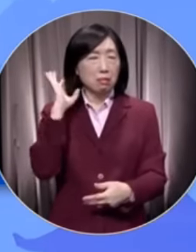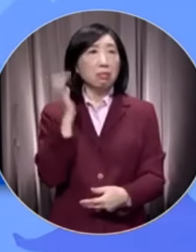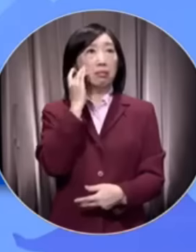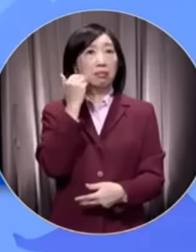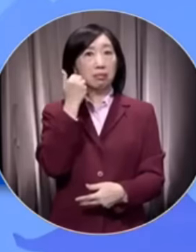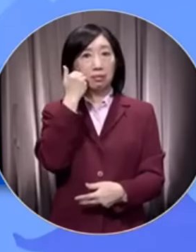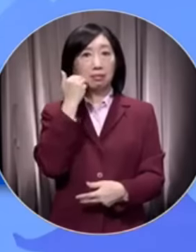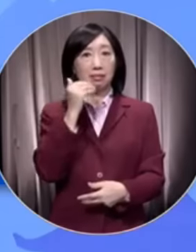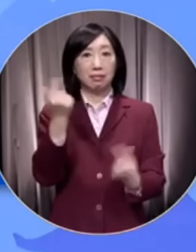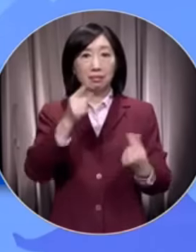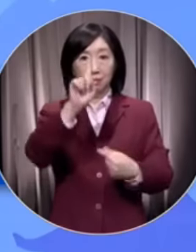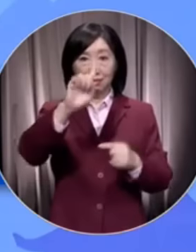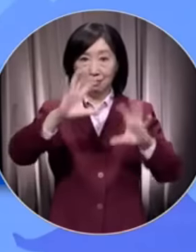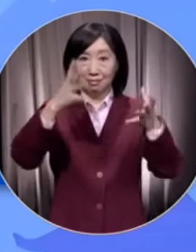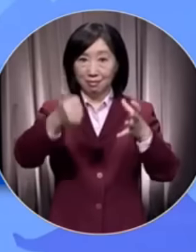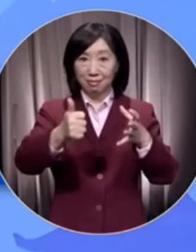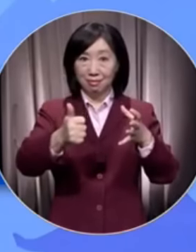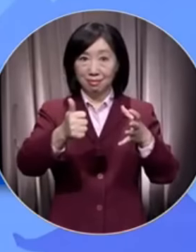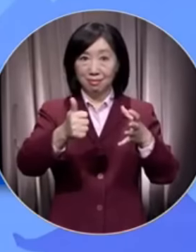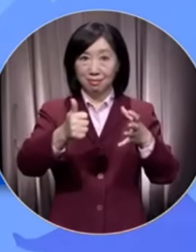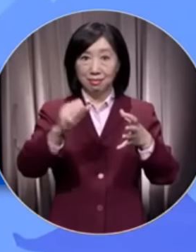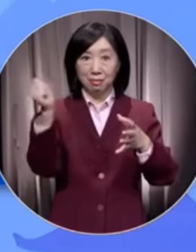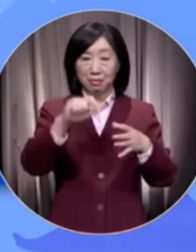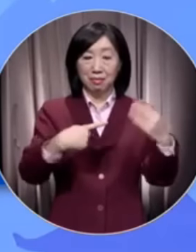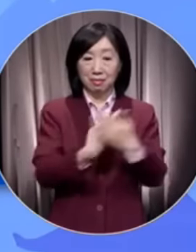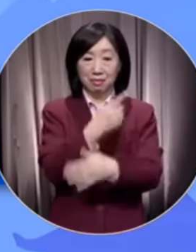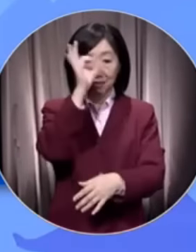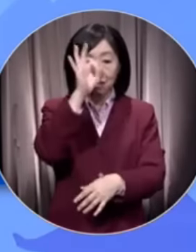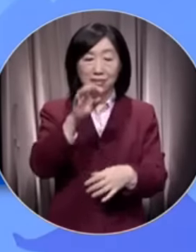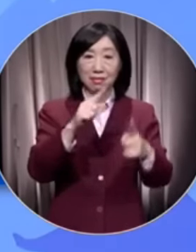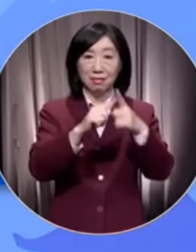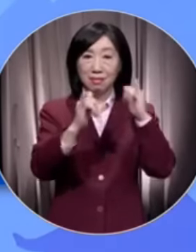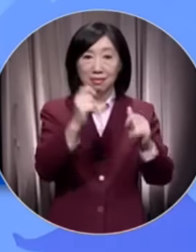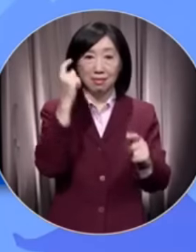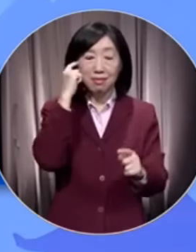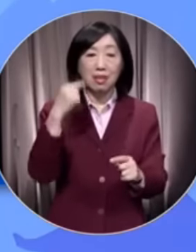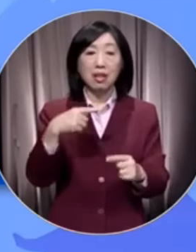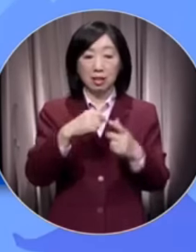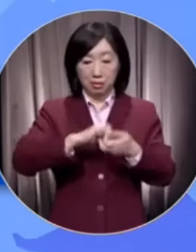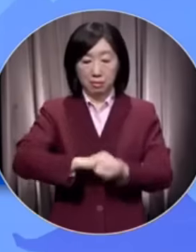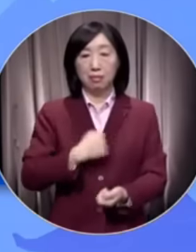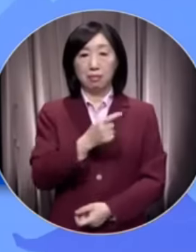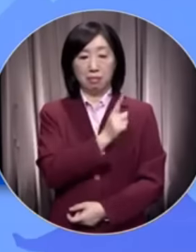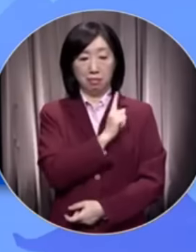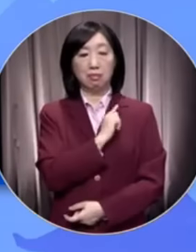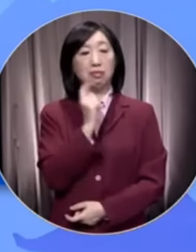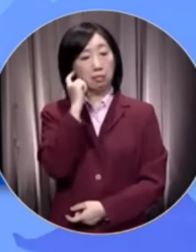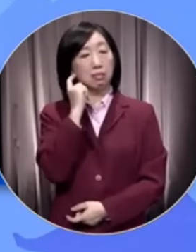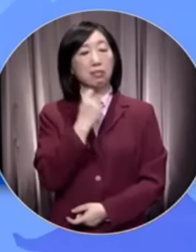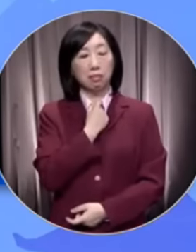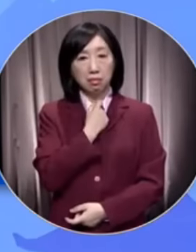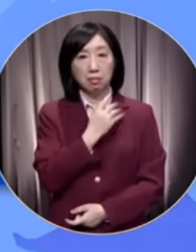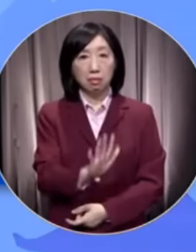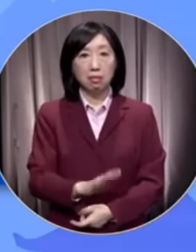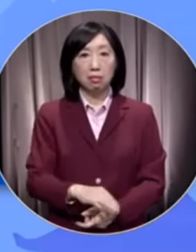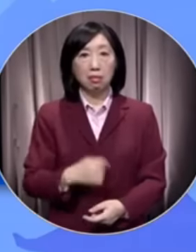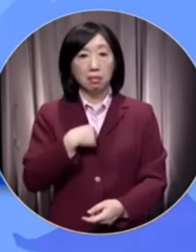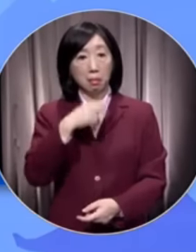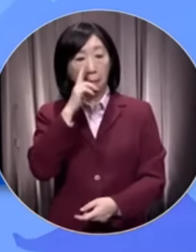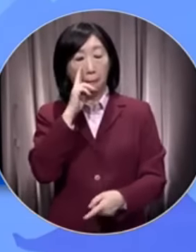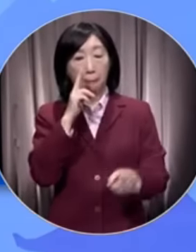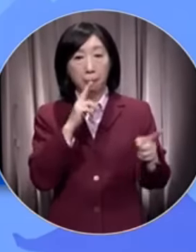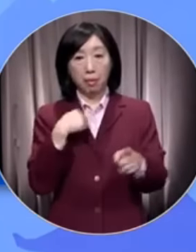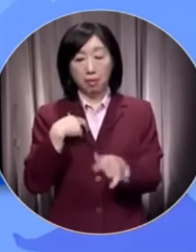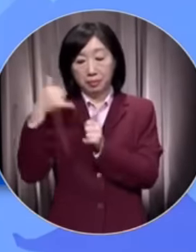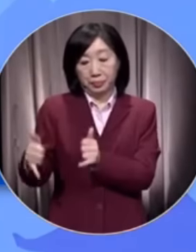说一个总统不能一切看民意，要有自己的想法。在那一瞬间，我以为站